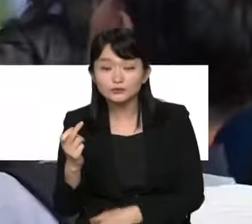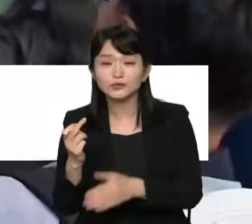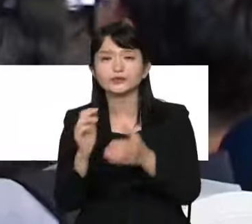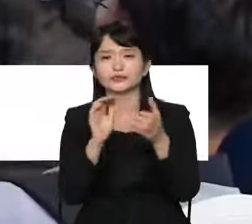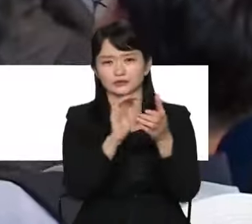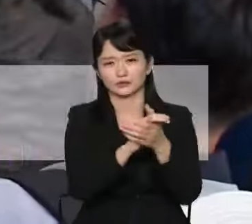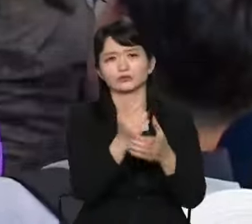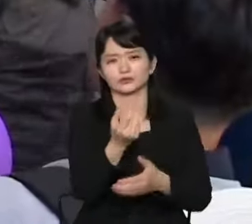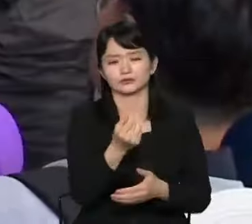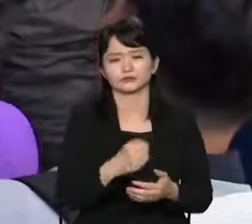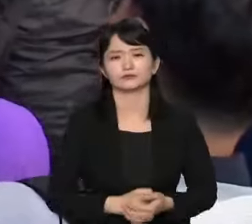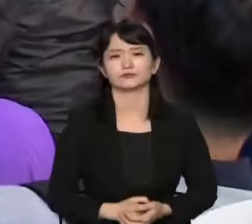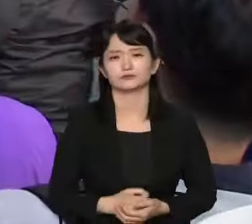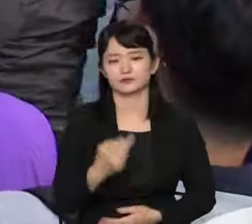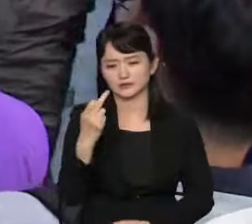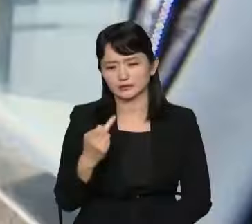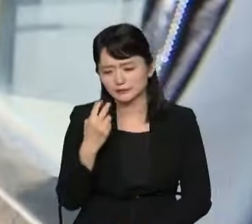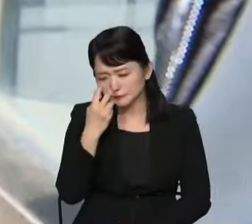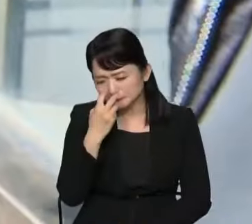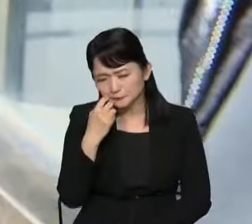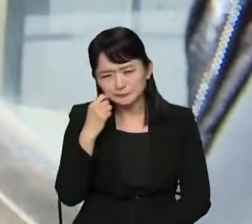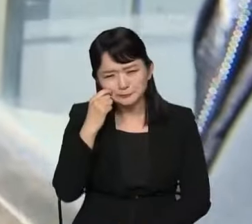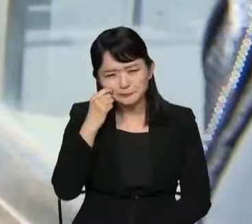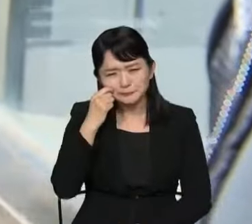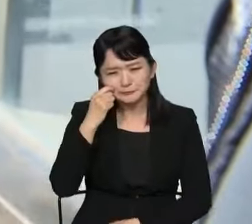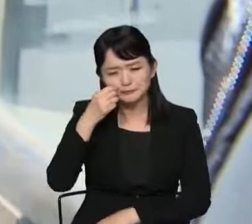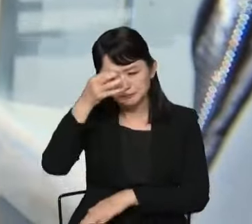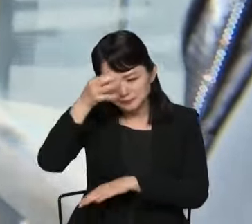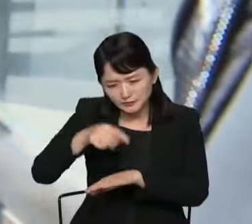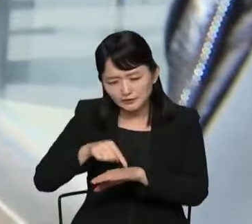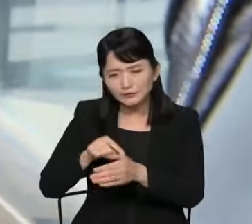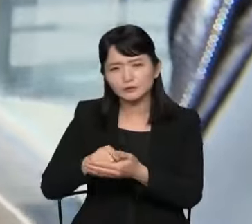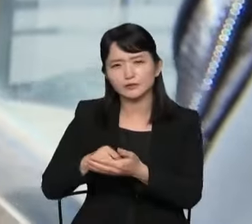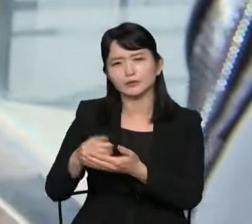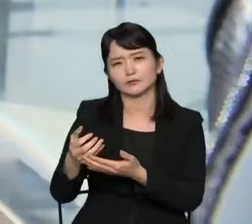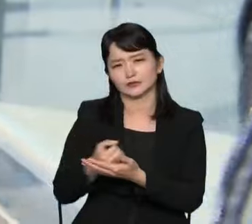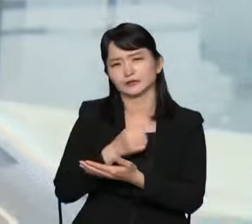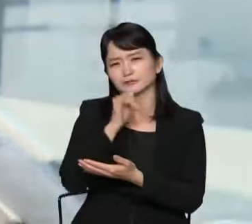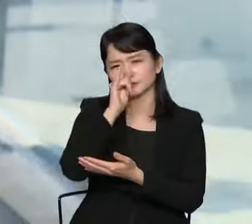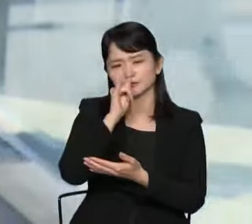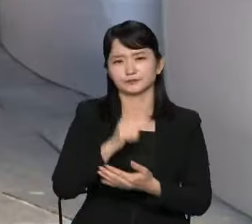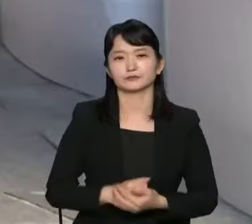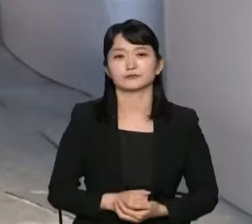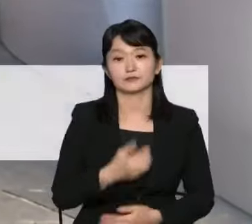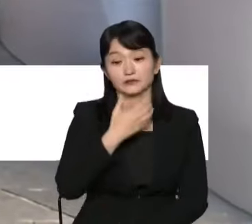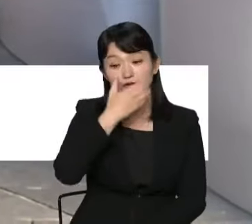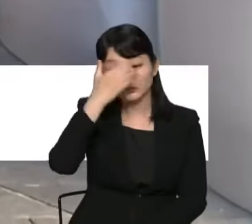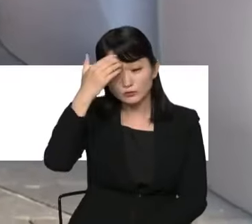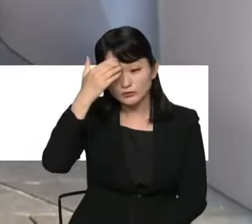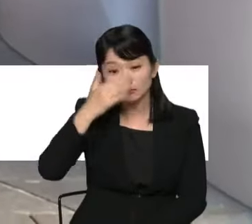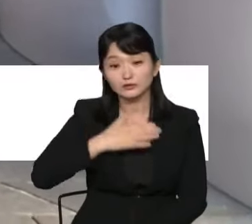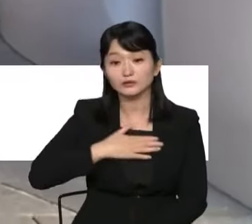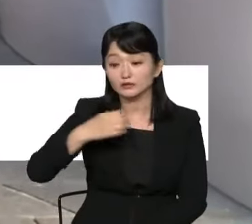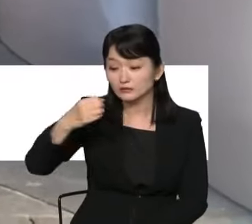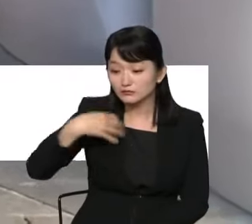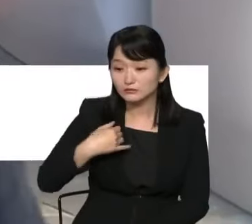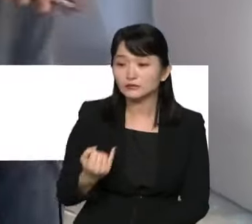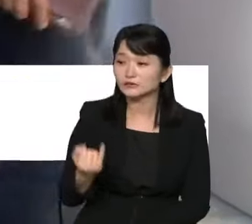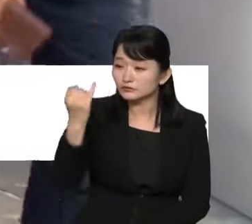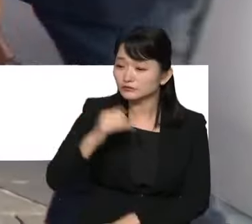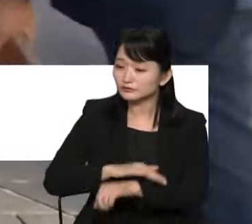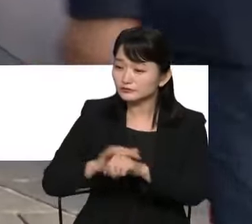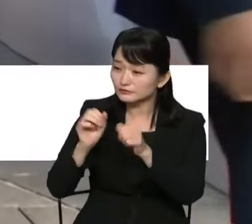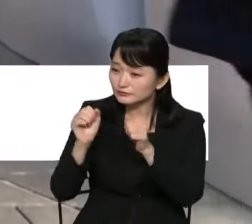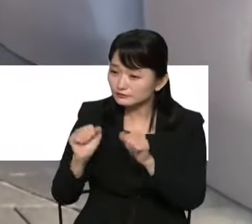하거든요. 동생을 지켜주지 못했던 미안한 마음은 마음 한켠에 여전합니다. 꿈에서 저한테 누나 잘